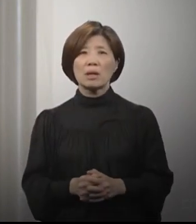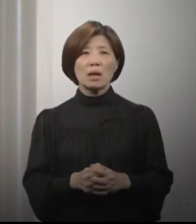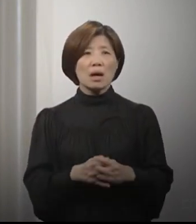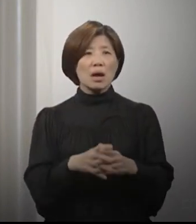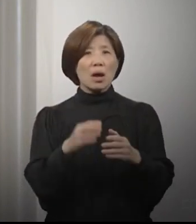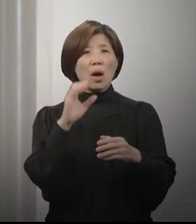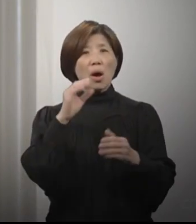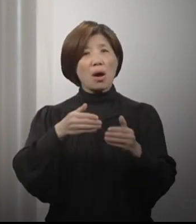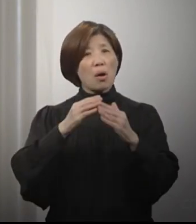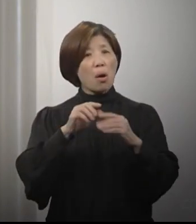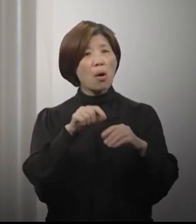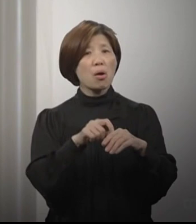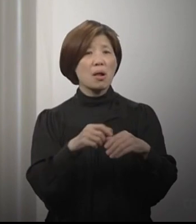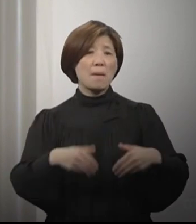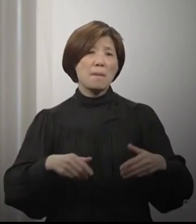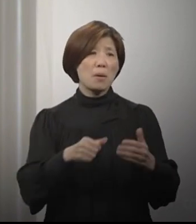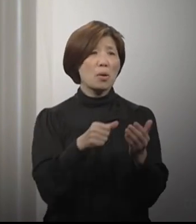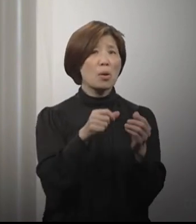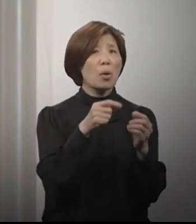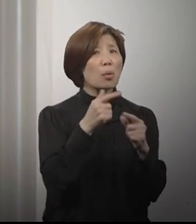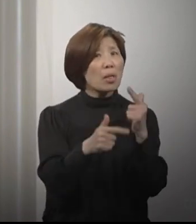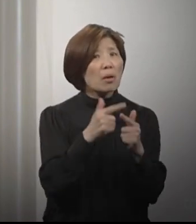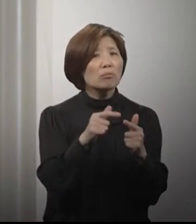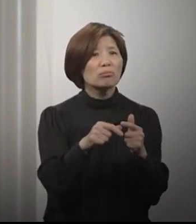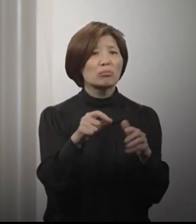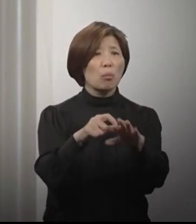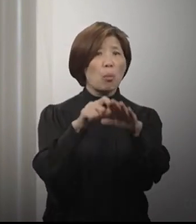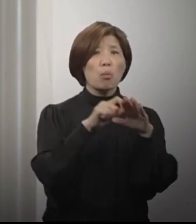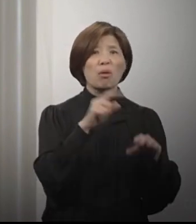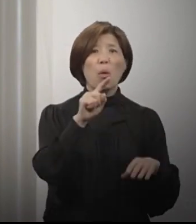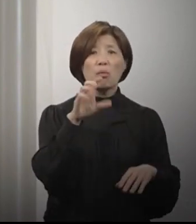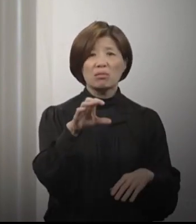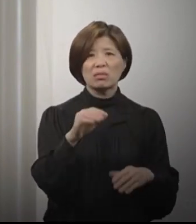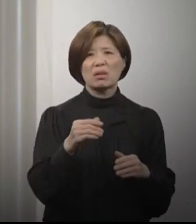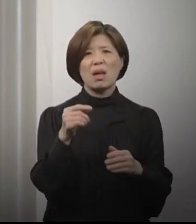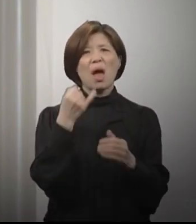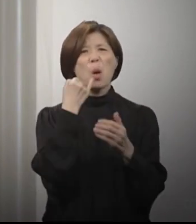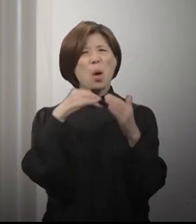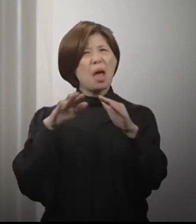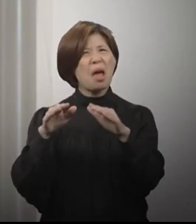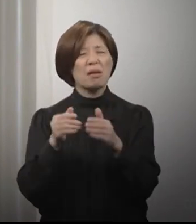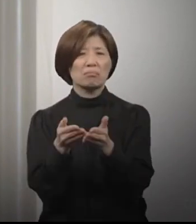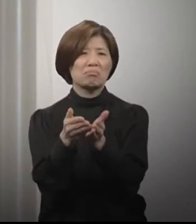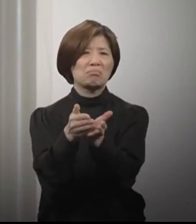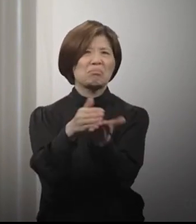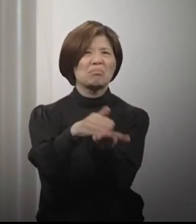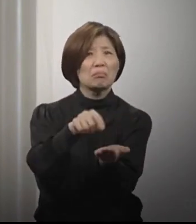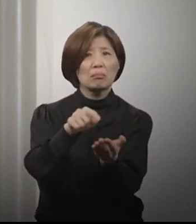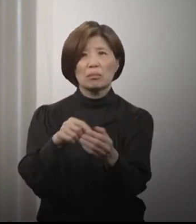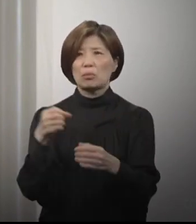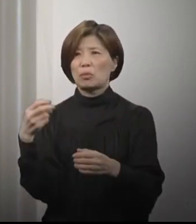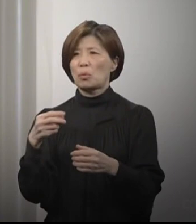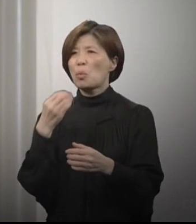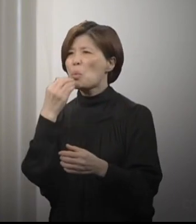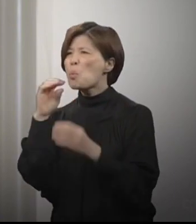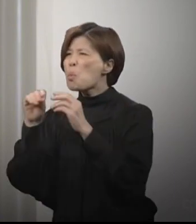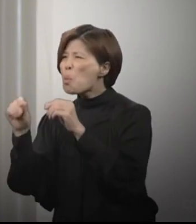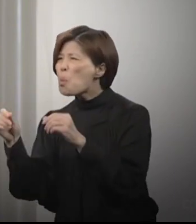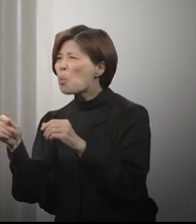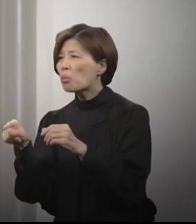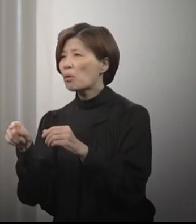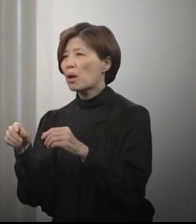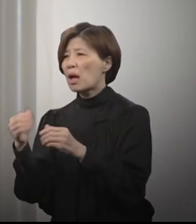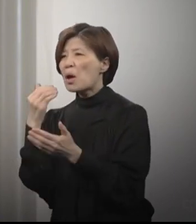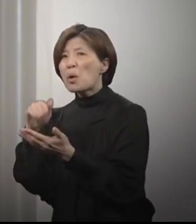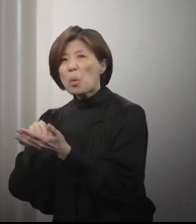목재는 한림 앞바다에 좌초된 화물선에서, 모래와 석재는 바닷가에서,